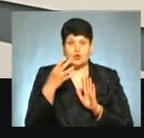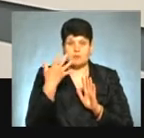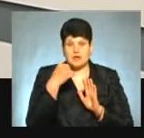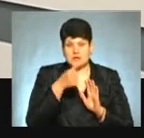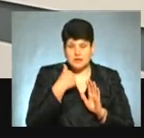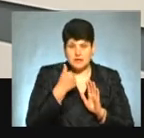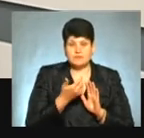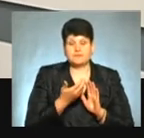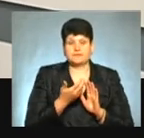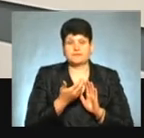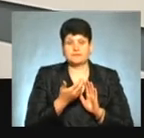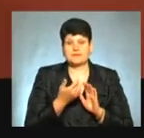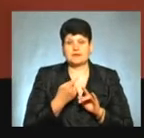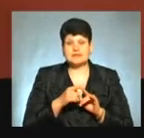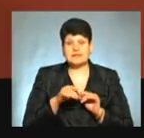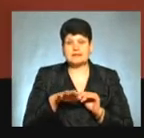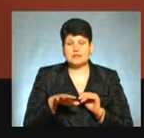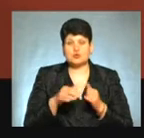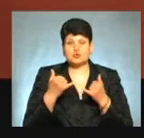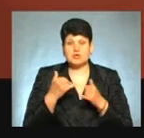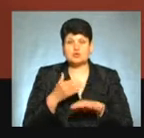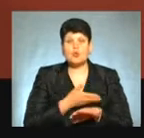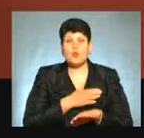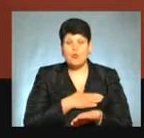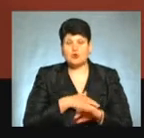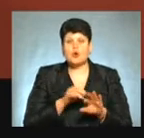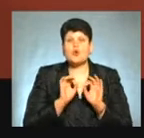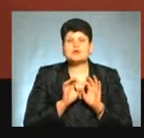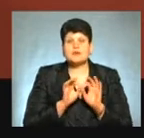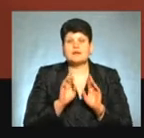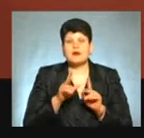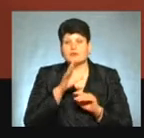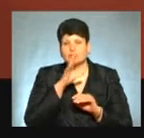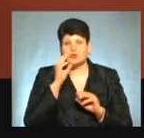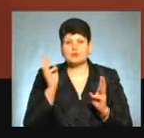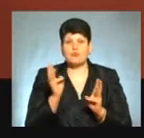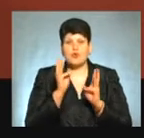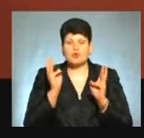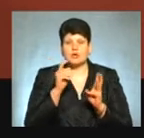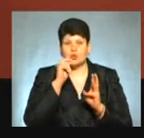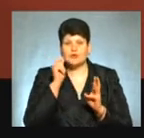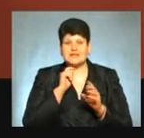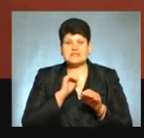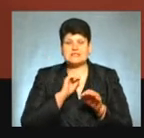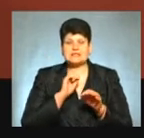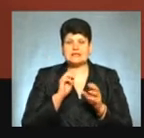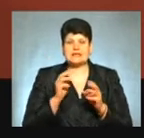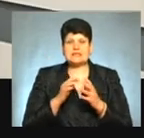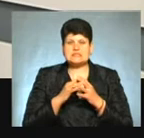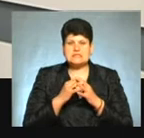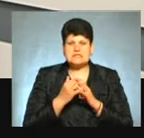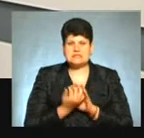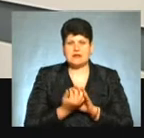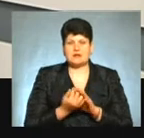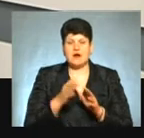45-й рік, 46-й, це територія сучасної Польщі, розказувала, як ночами горіли українські села, підпалені поляками, як вночі